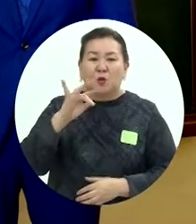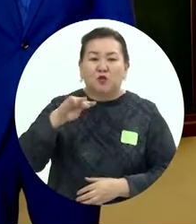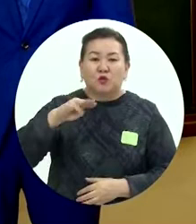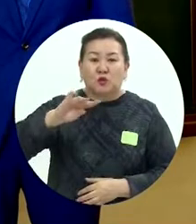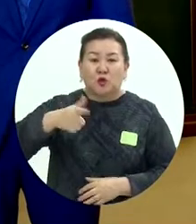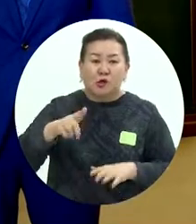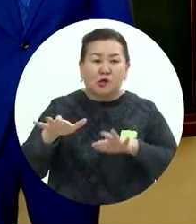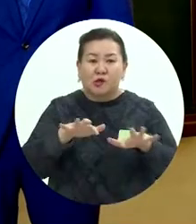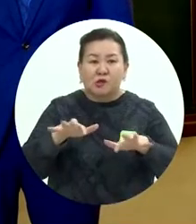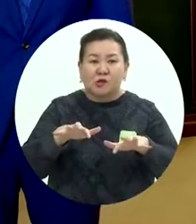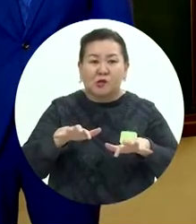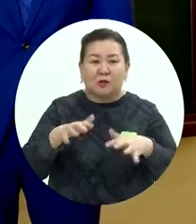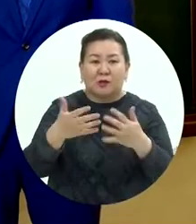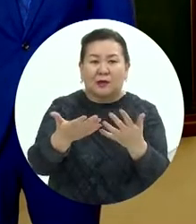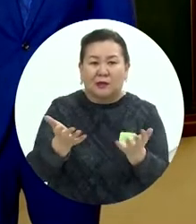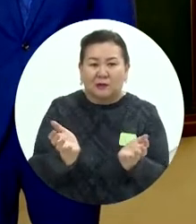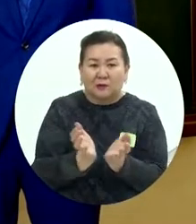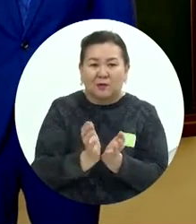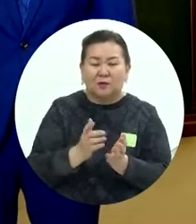мөстлөг, мөстлөгийн гаралтай хот өдрийн хэлбэрүүд.